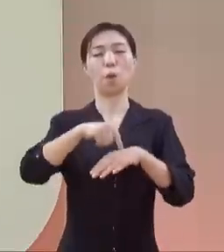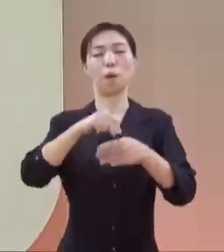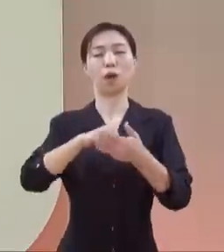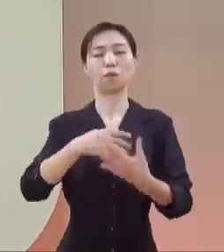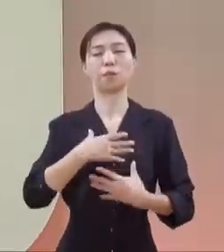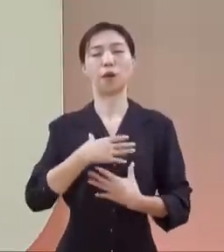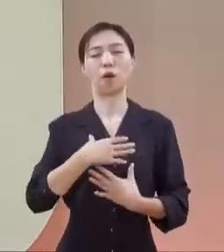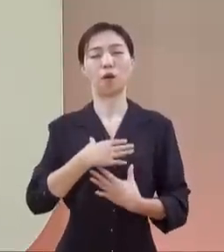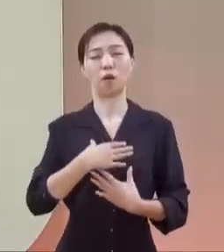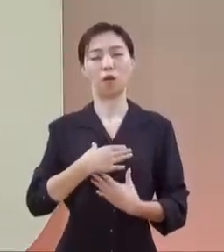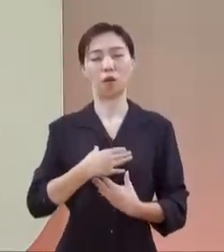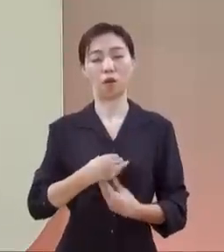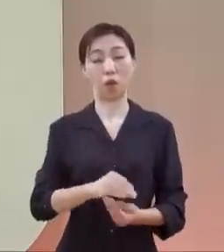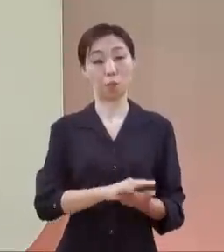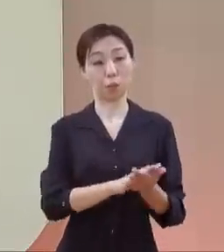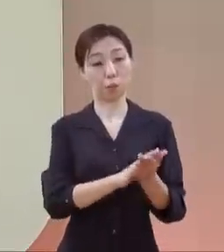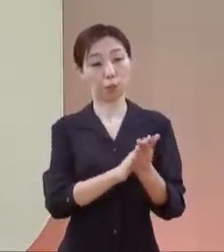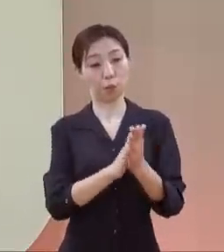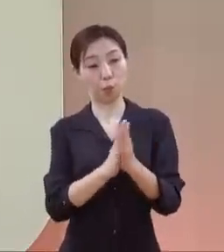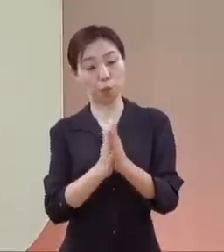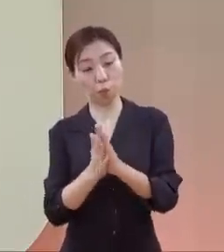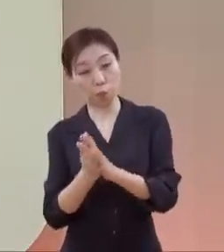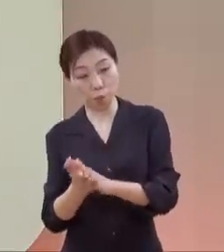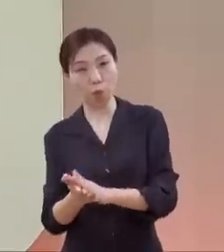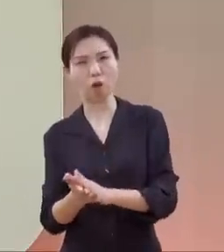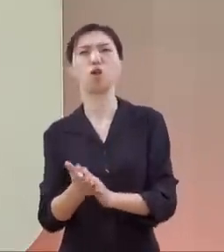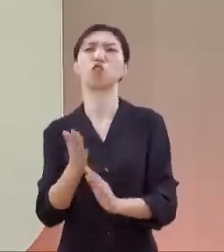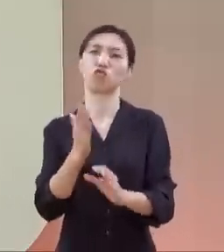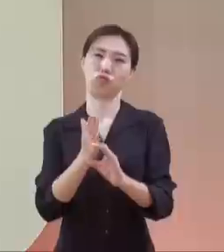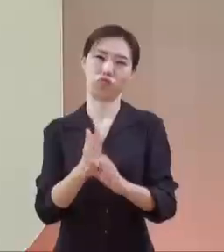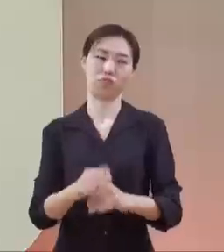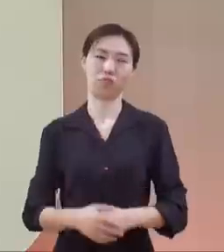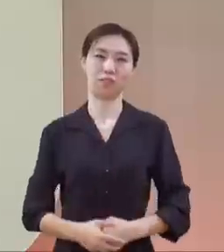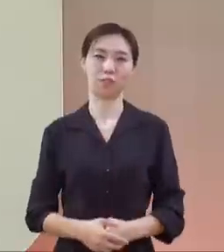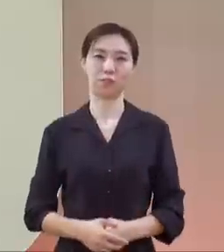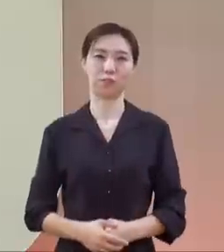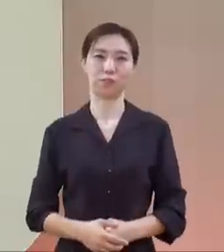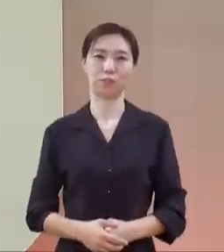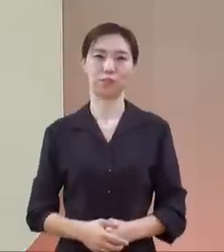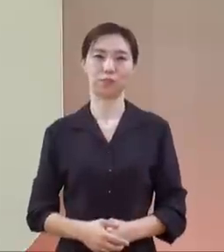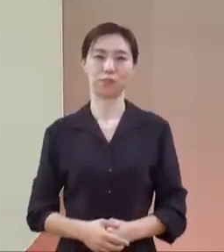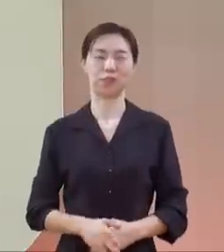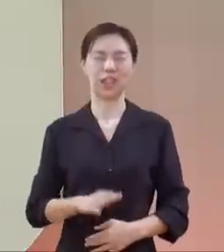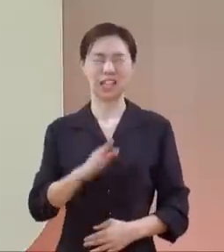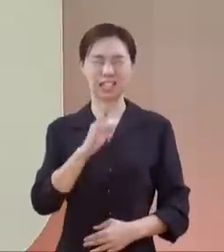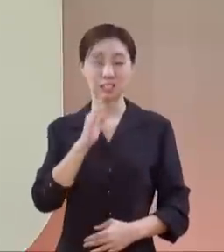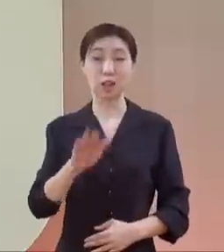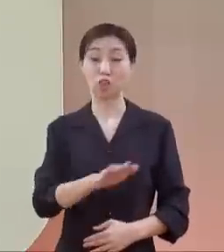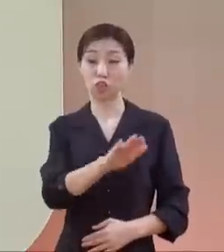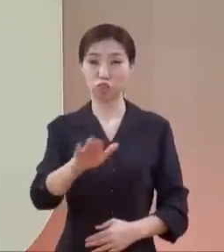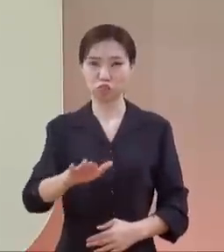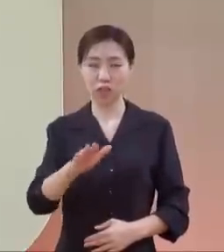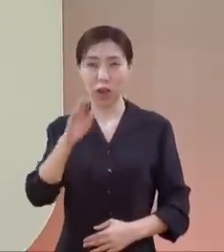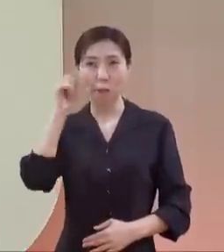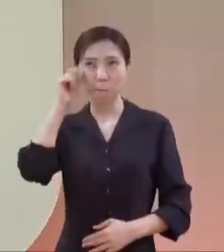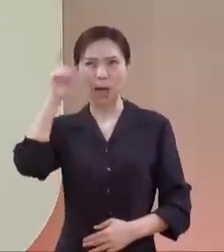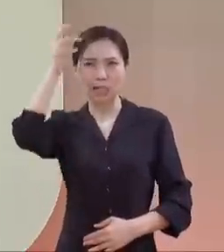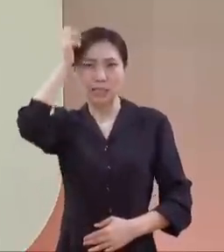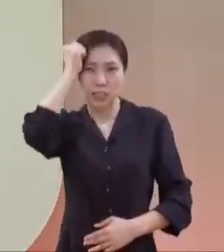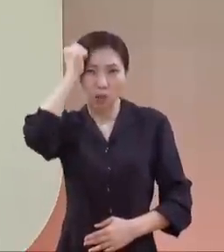이야기지만 정말 우리에게 필요한 것은 부처님을 가르침을 공부하면서 부처님을